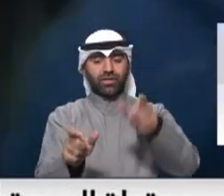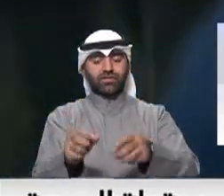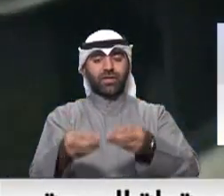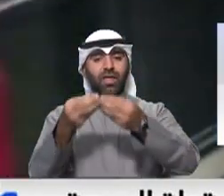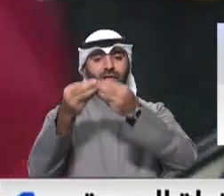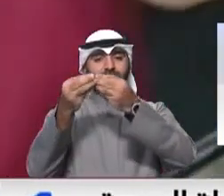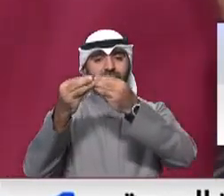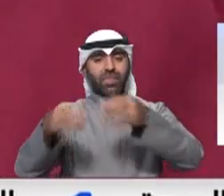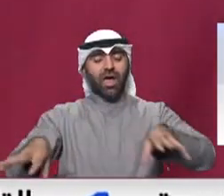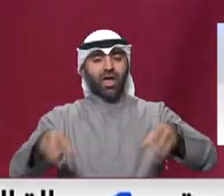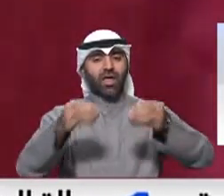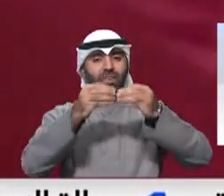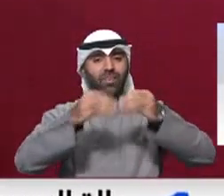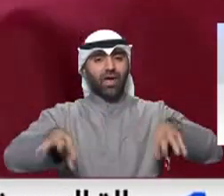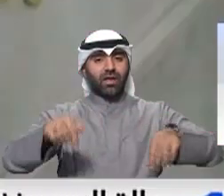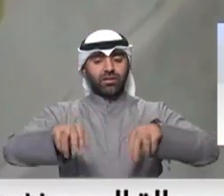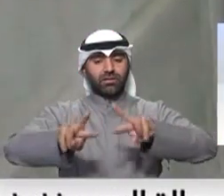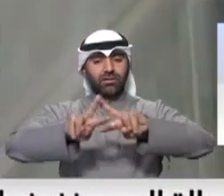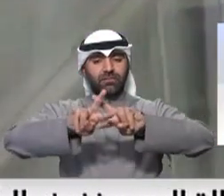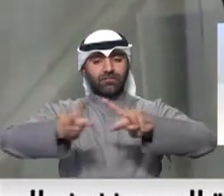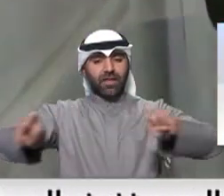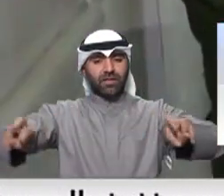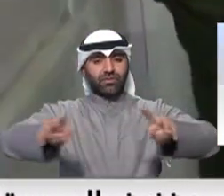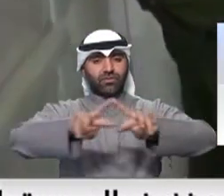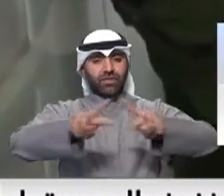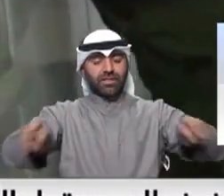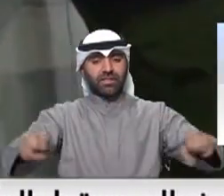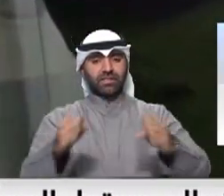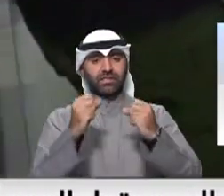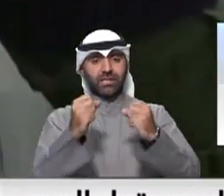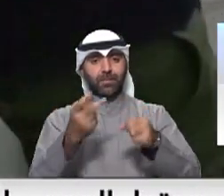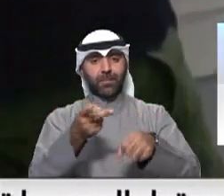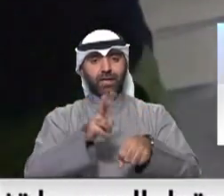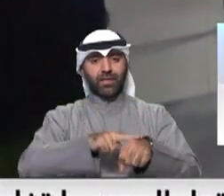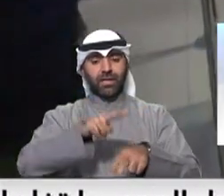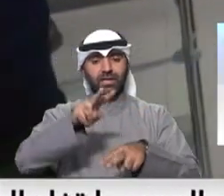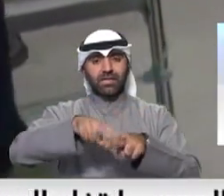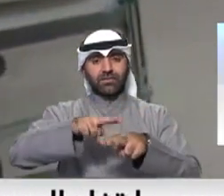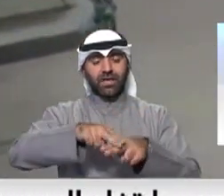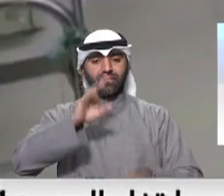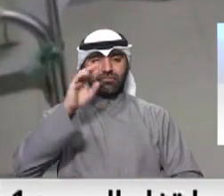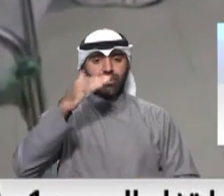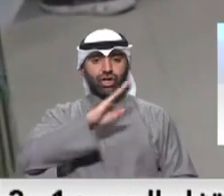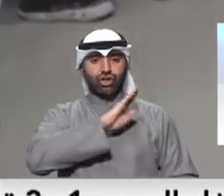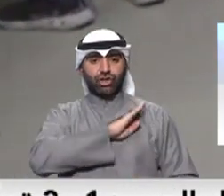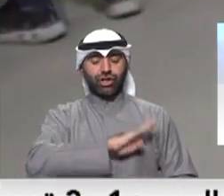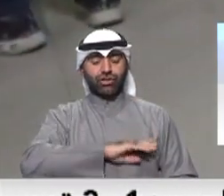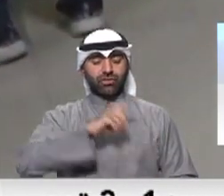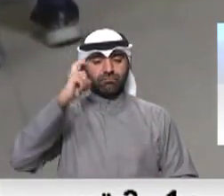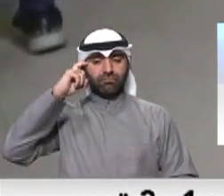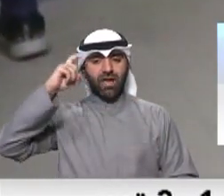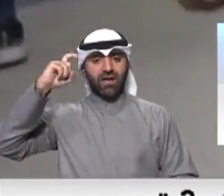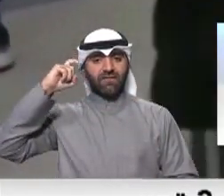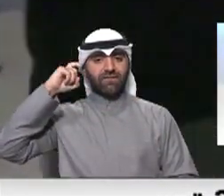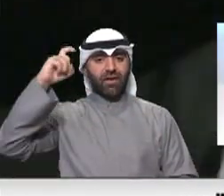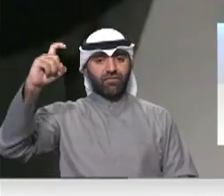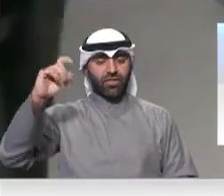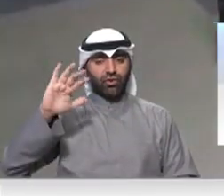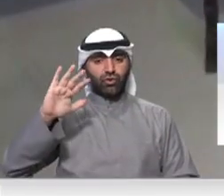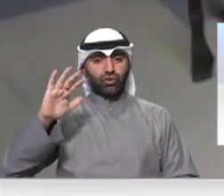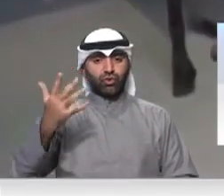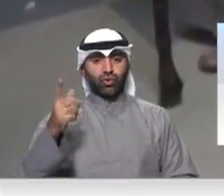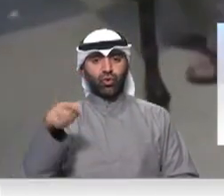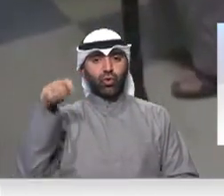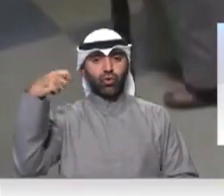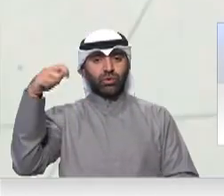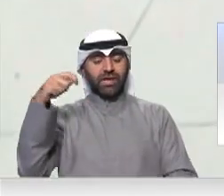الاحتلال طواقم الاسعاف من الوصول اليها لتقديم العلاج للجرحى ونقل الشهداء لدفنهم وفي وقت سابق